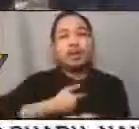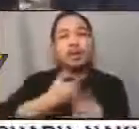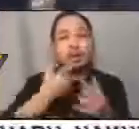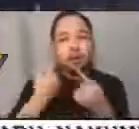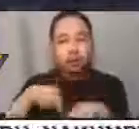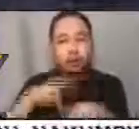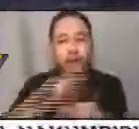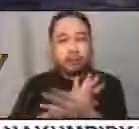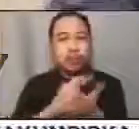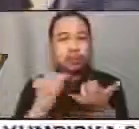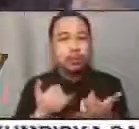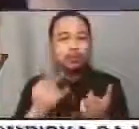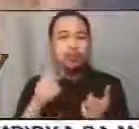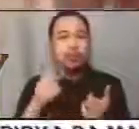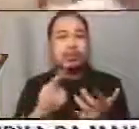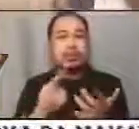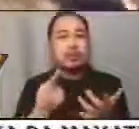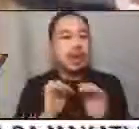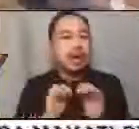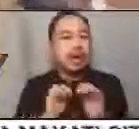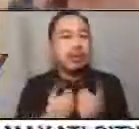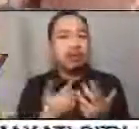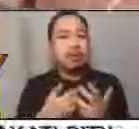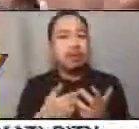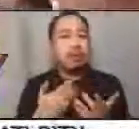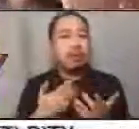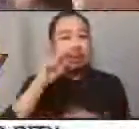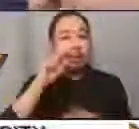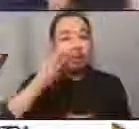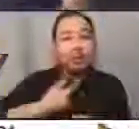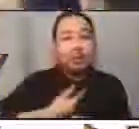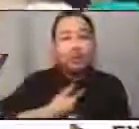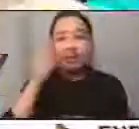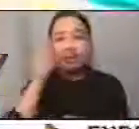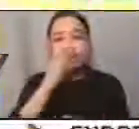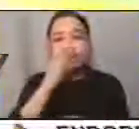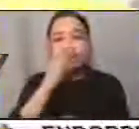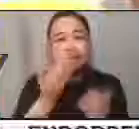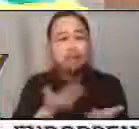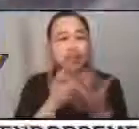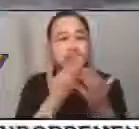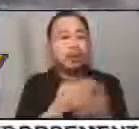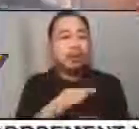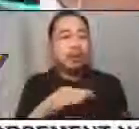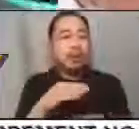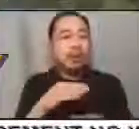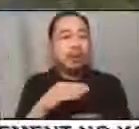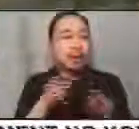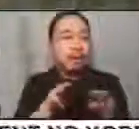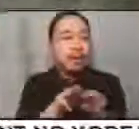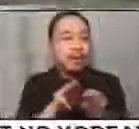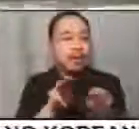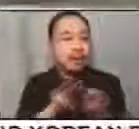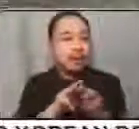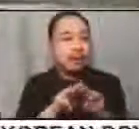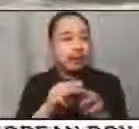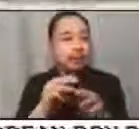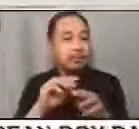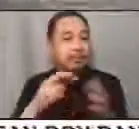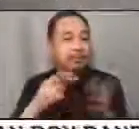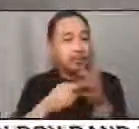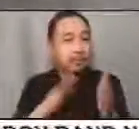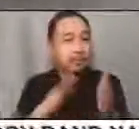lansangan. Isa na ang nasawi sa insidente at namigay na rin ng relief goods, ang pamahalaan para sa mga apektadong residente.